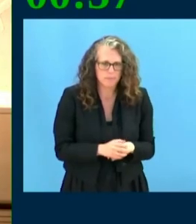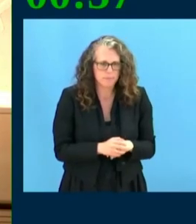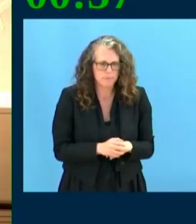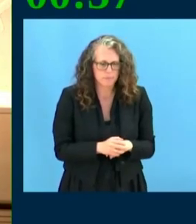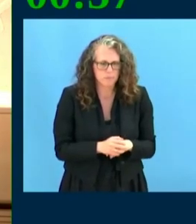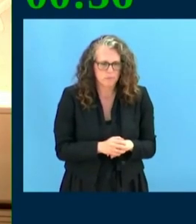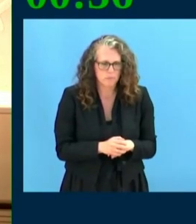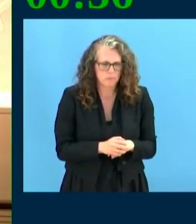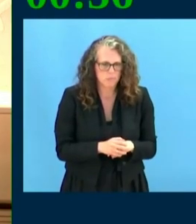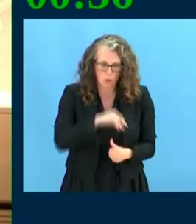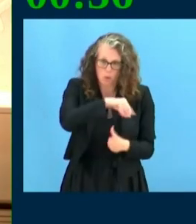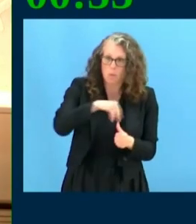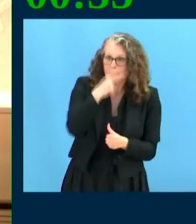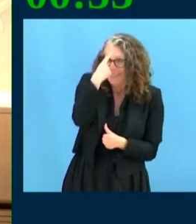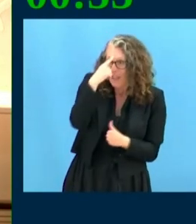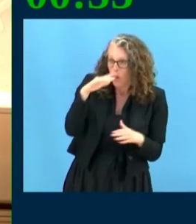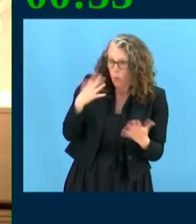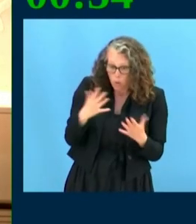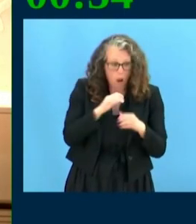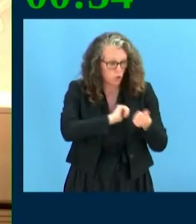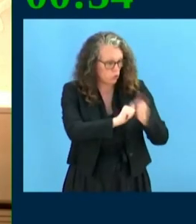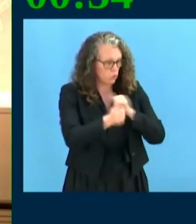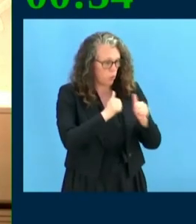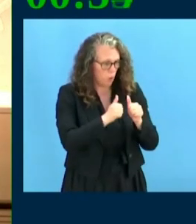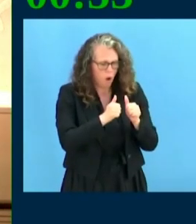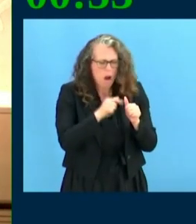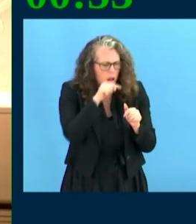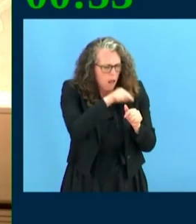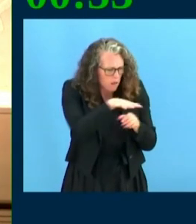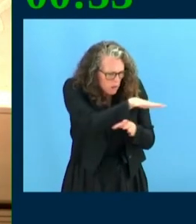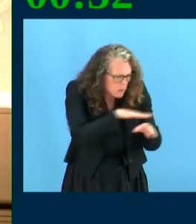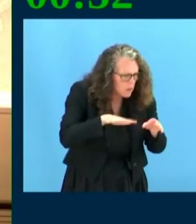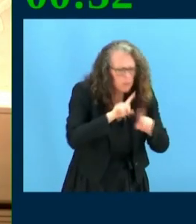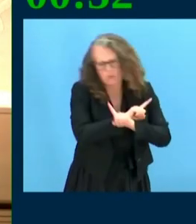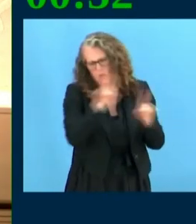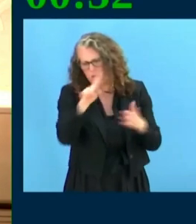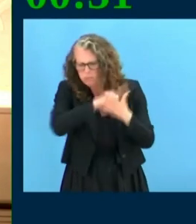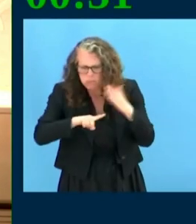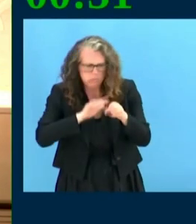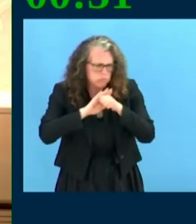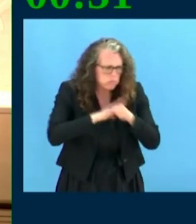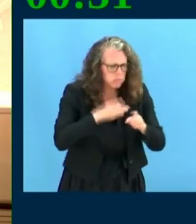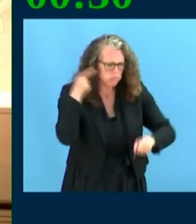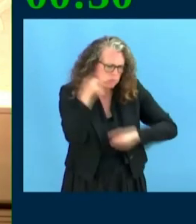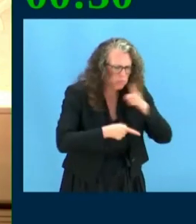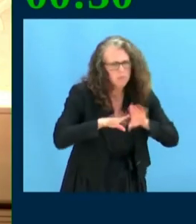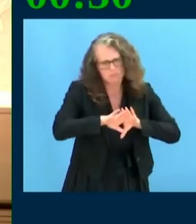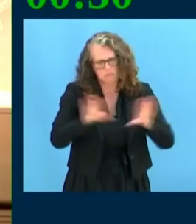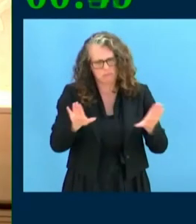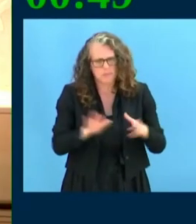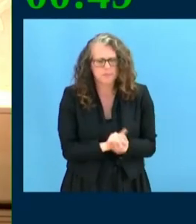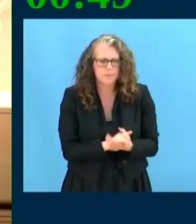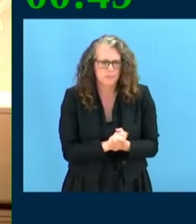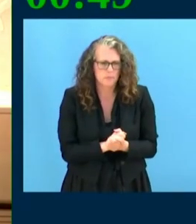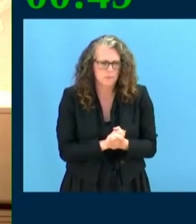kişilere, kültürel ve dini liderlere yönelik vandalizm vakalarına, aşırı şiddet ve Bakü tarafından gerçekleştirilen Ermeni